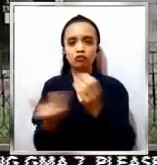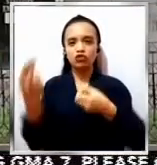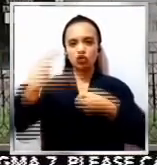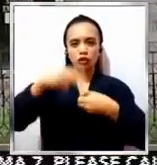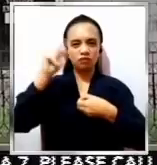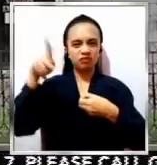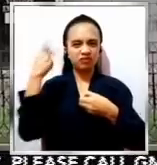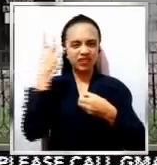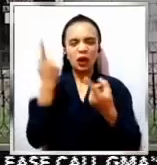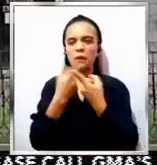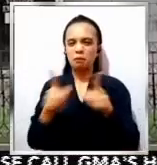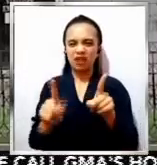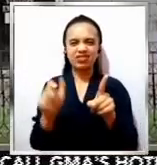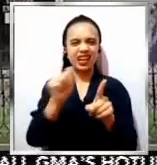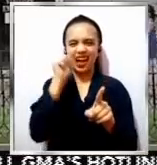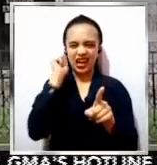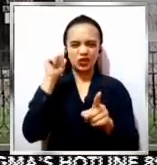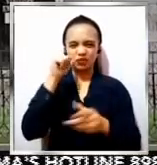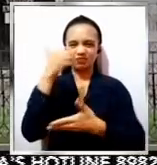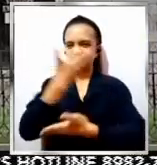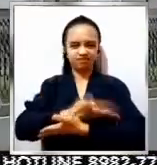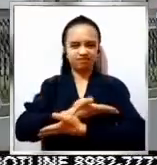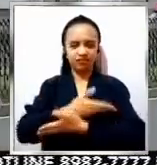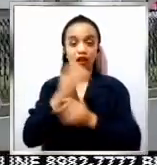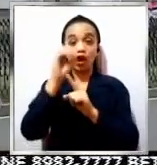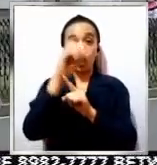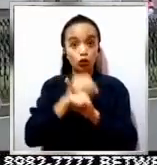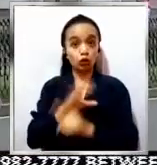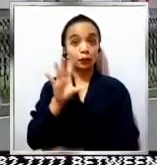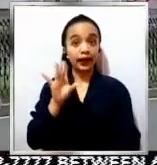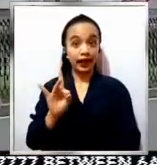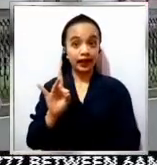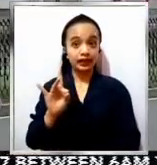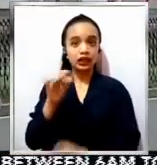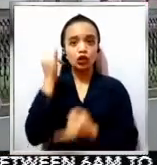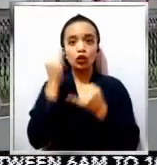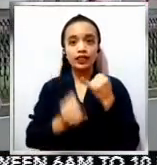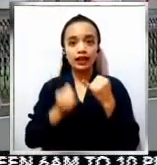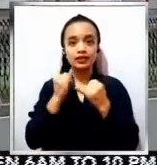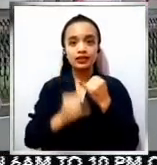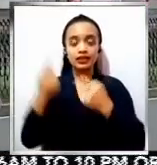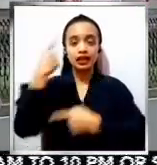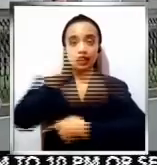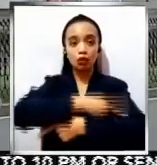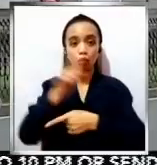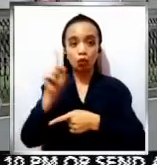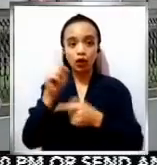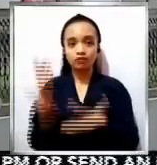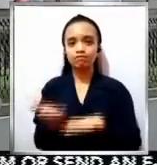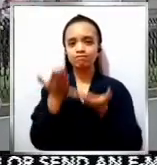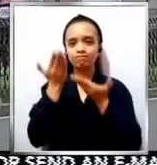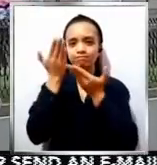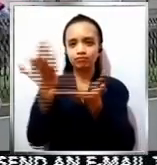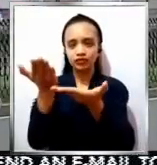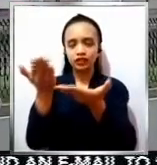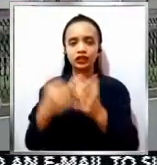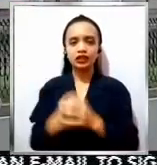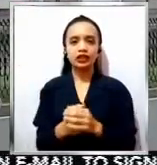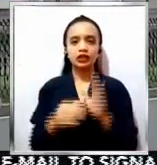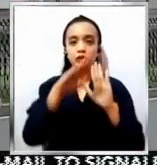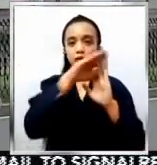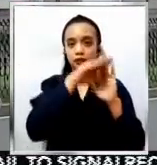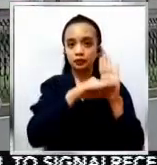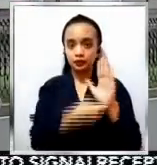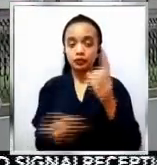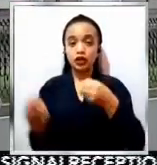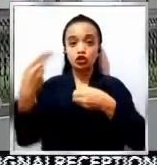anak. October 8 ang huling araw ng paghahain ng Certificate of Candidacy para sa